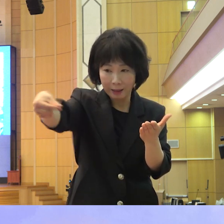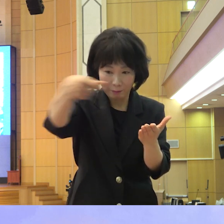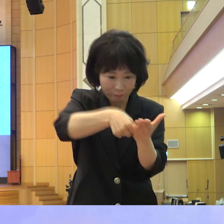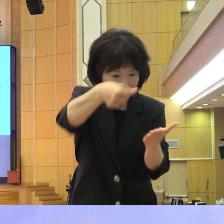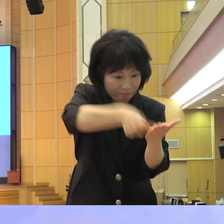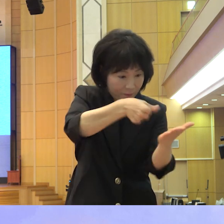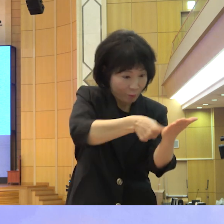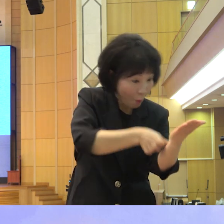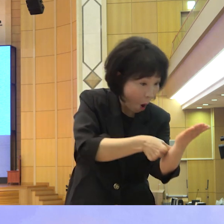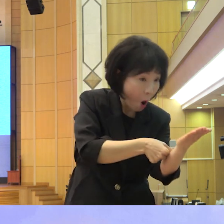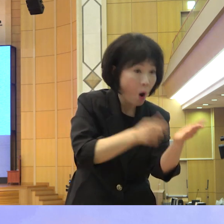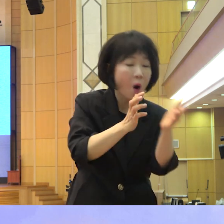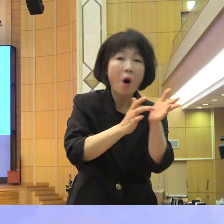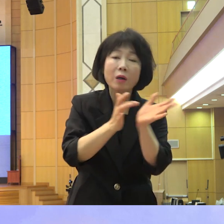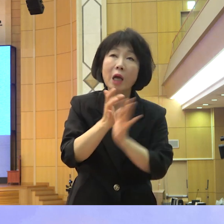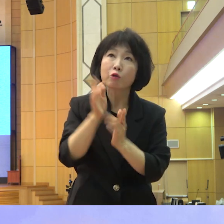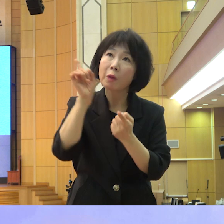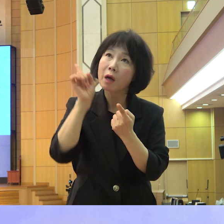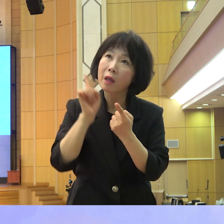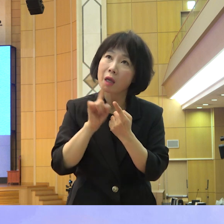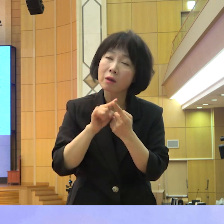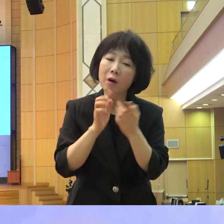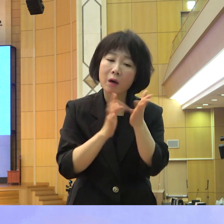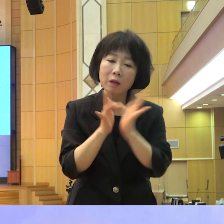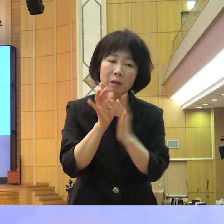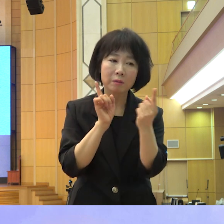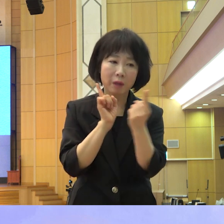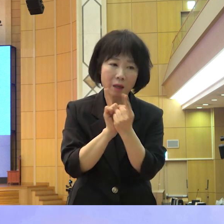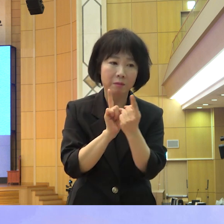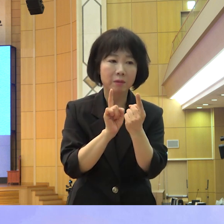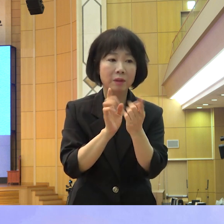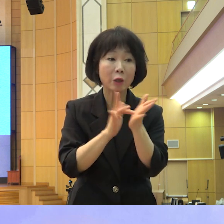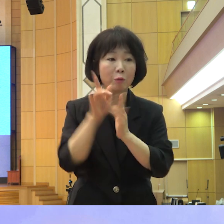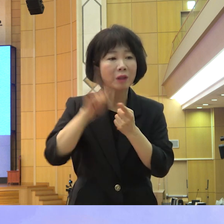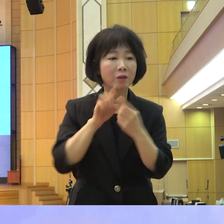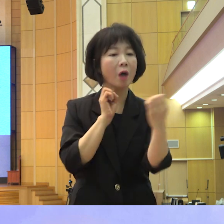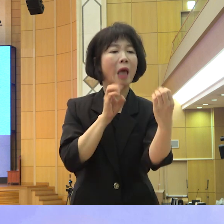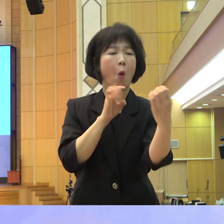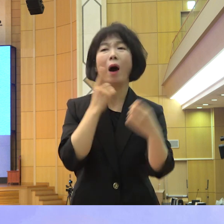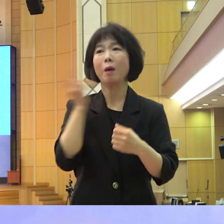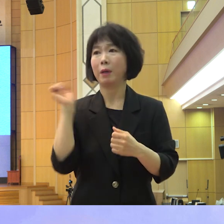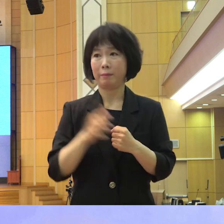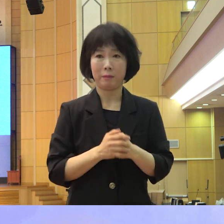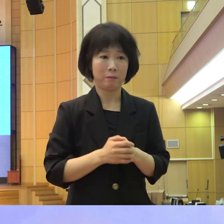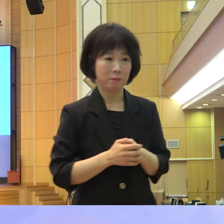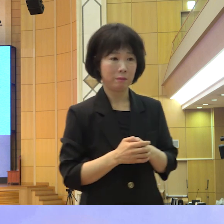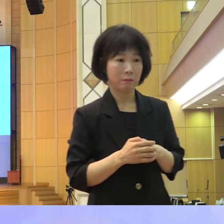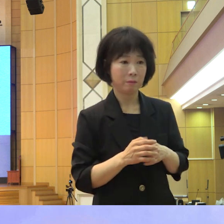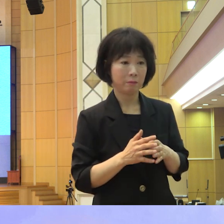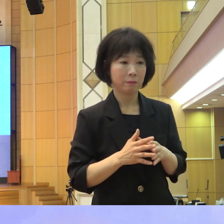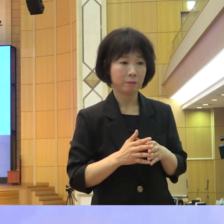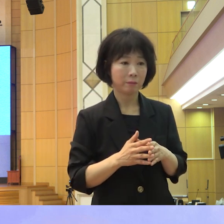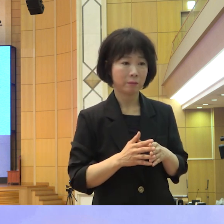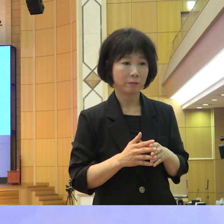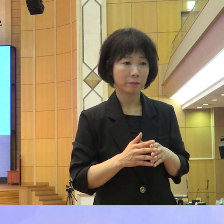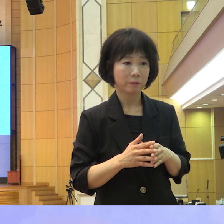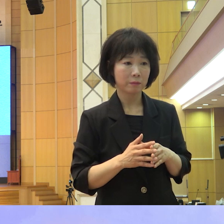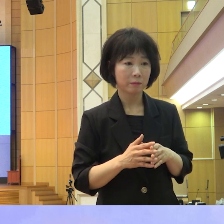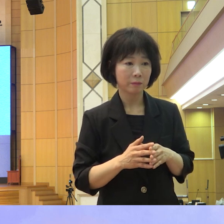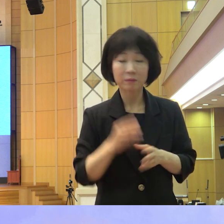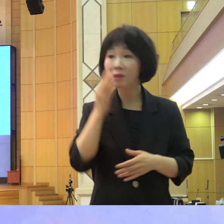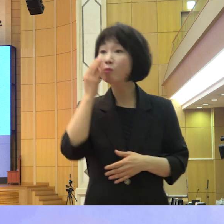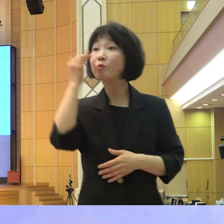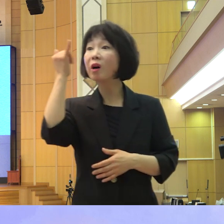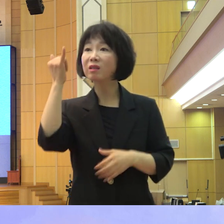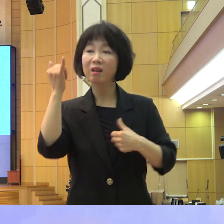붙이면서 얘기를 하는 거예요, 부모님이랑. 그런데 여러분, 부모님들이 아셔야 될 게 뭐냐면요, 그냥 너 스티커 붙여,